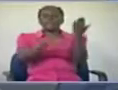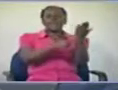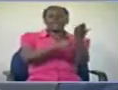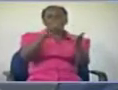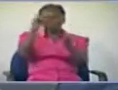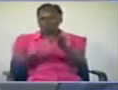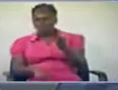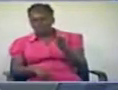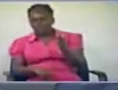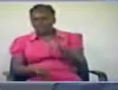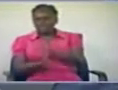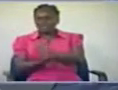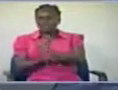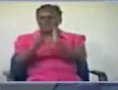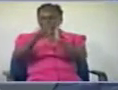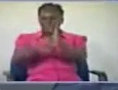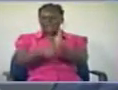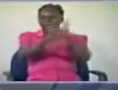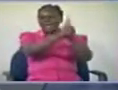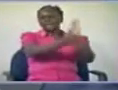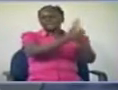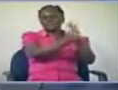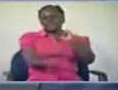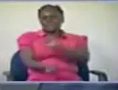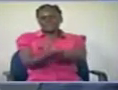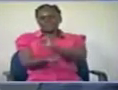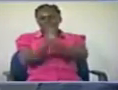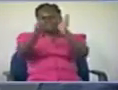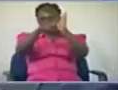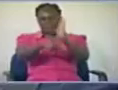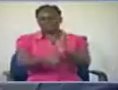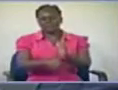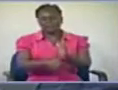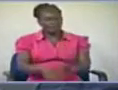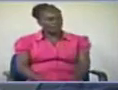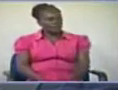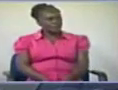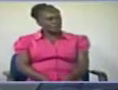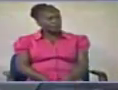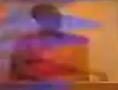Kwa hivyo ufafanuzi kama huu, basi niko nao na wataalamu ambao watafanya hivyo. Baada ya kidogo.